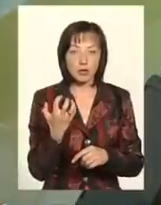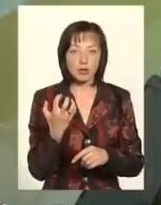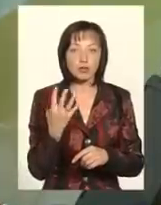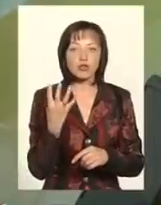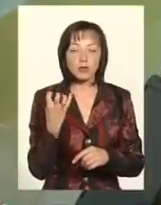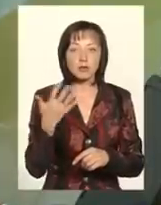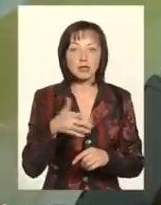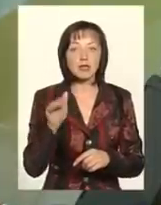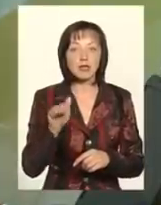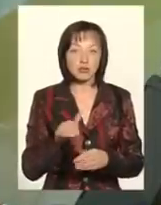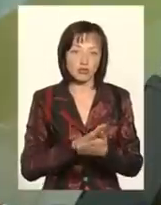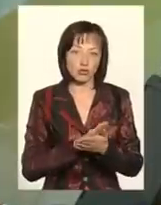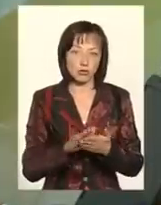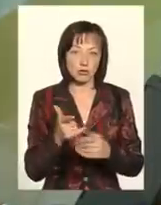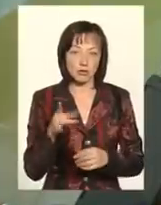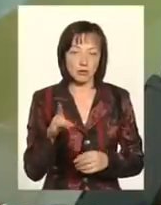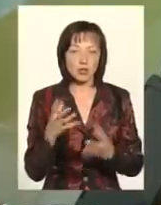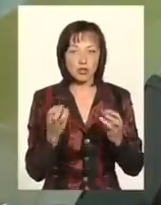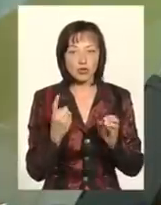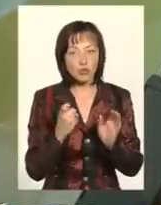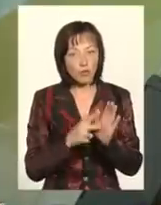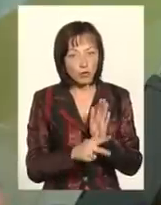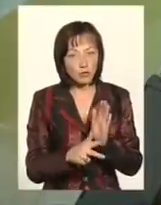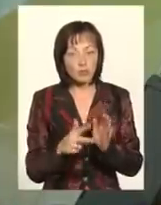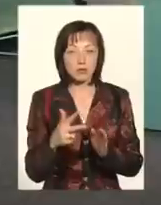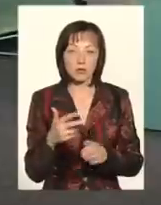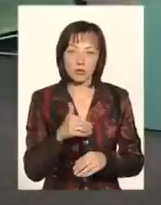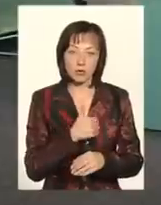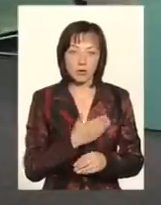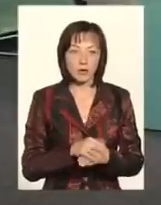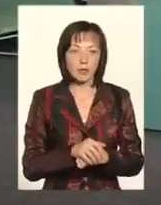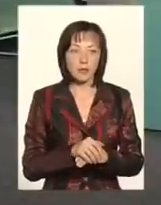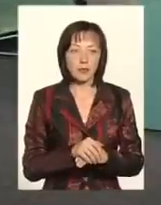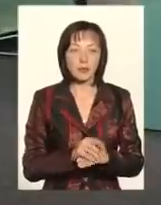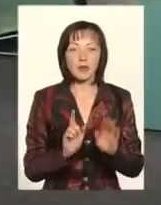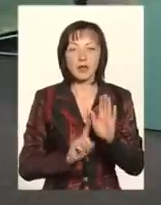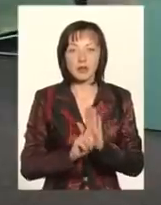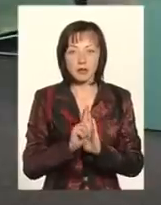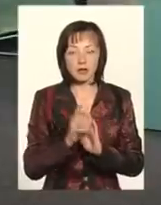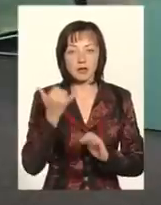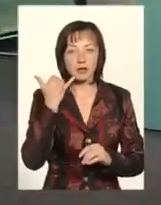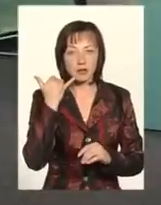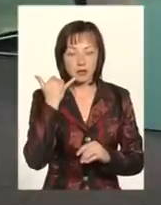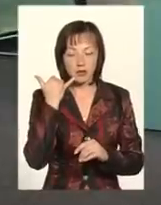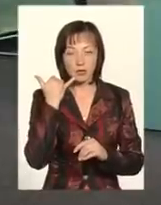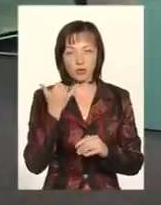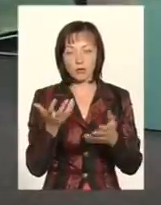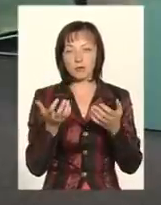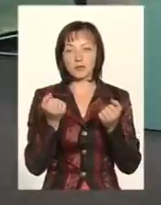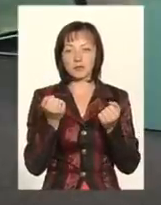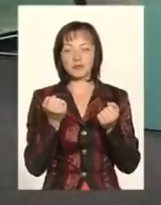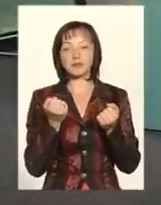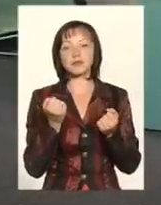450 000 чистими гривні і 680 креди Спочатку ми в прямому ефірі